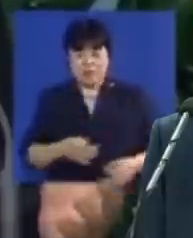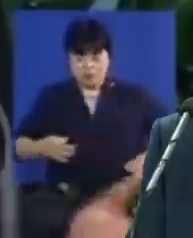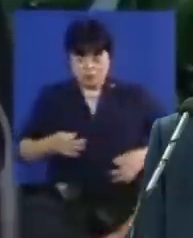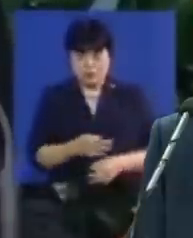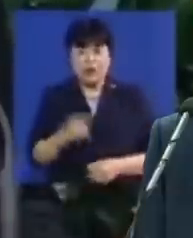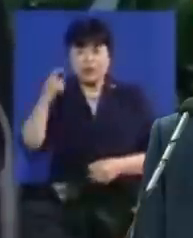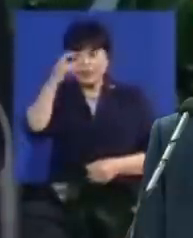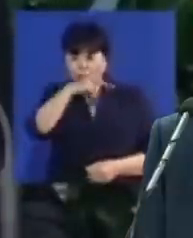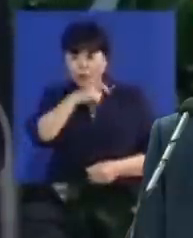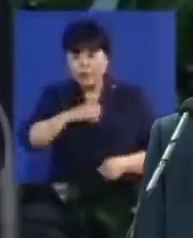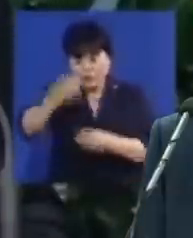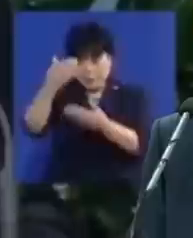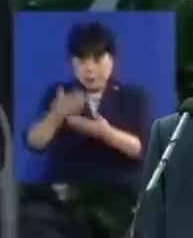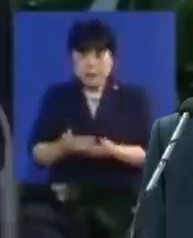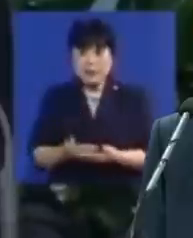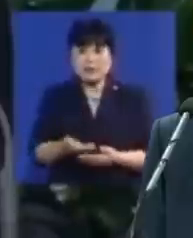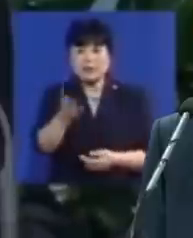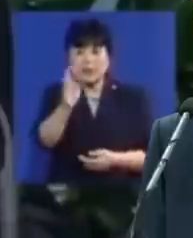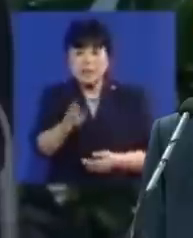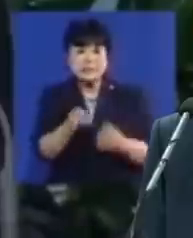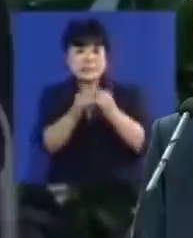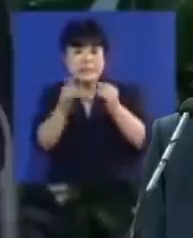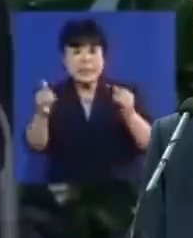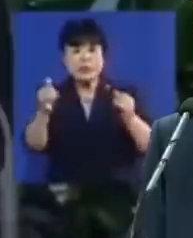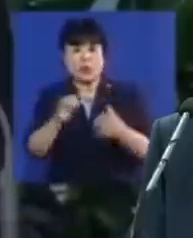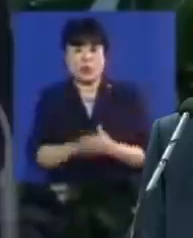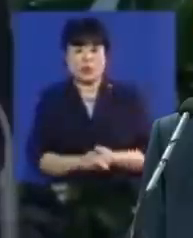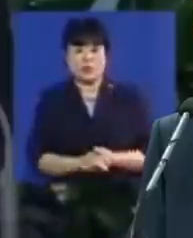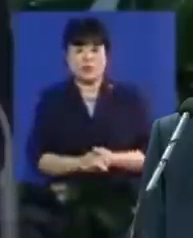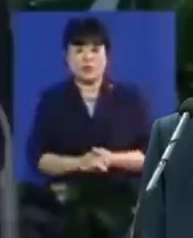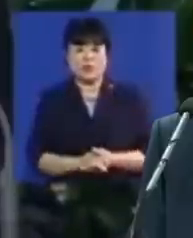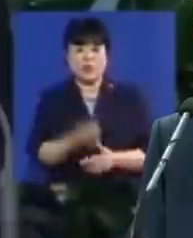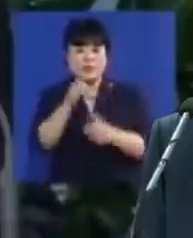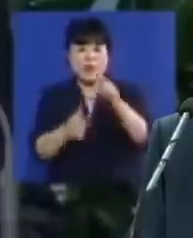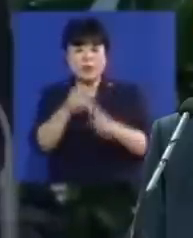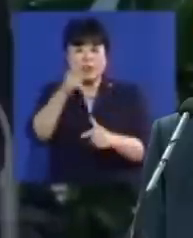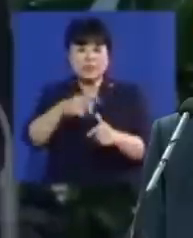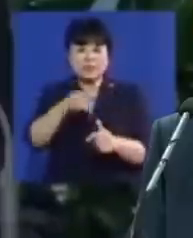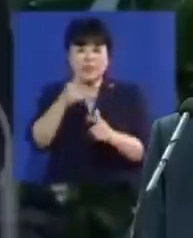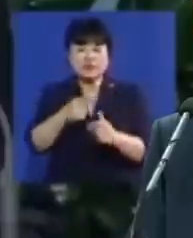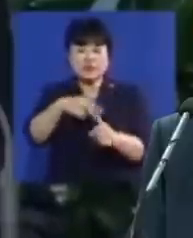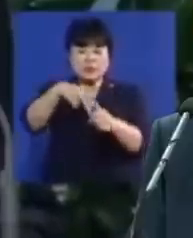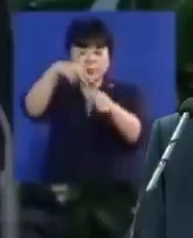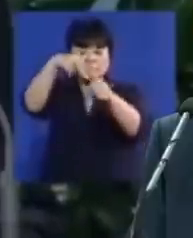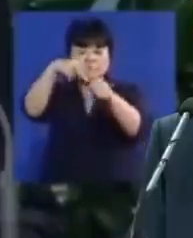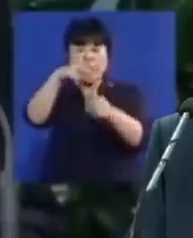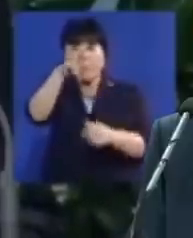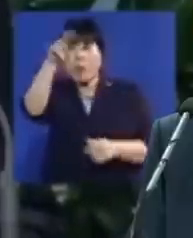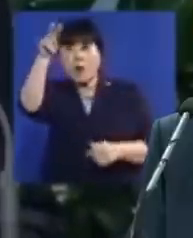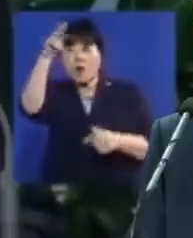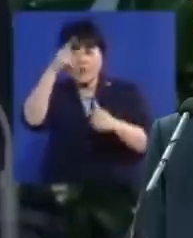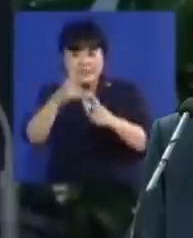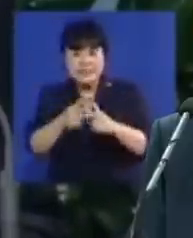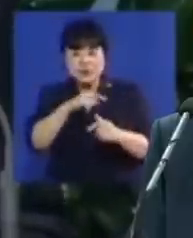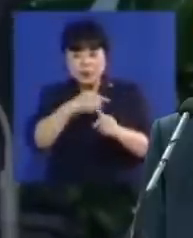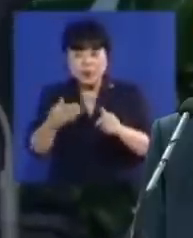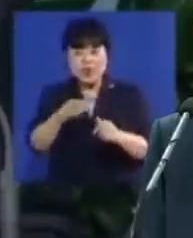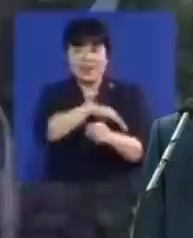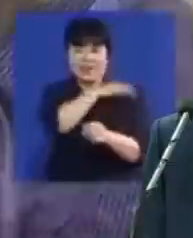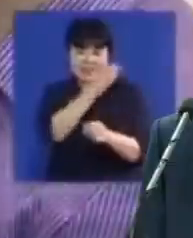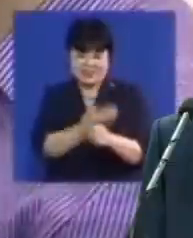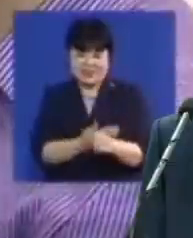불의하고 추악하고 버림을 받아야 마땅한 사람도 장대에 매달린 예수님을 쳐다보면 그리스도의 보혈의